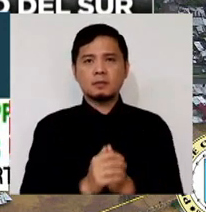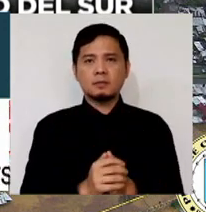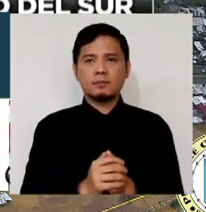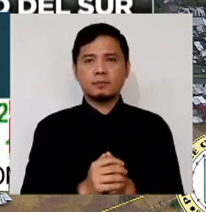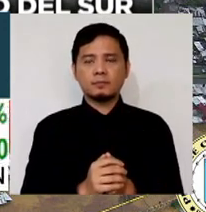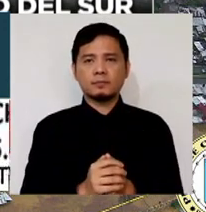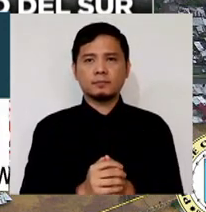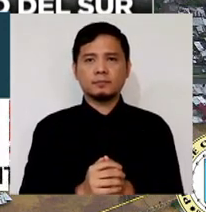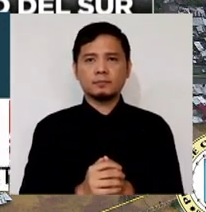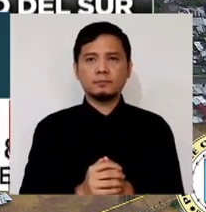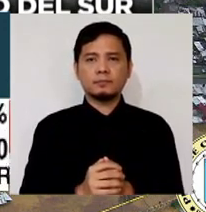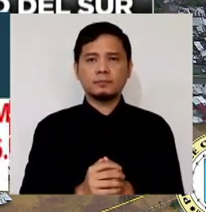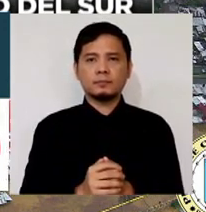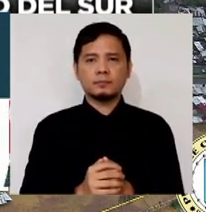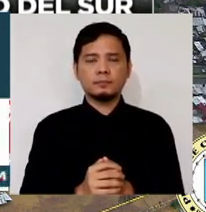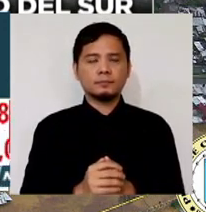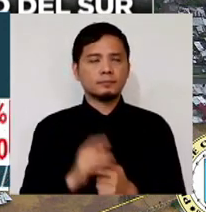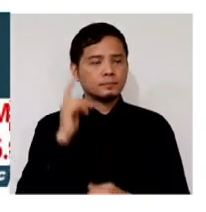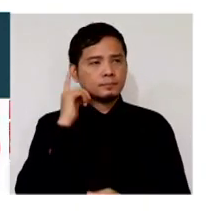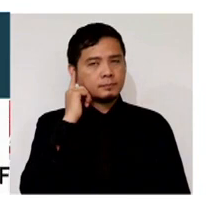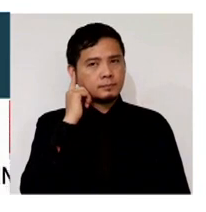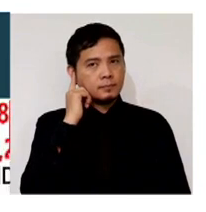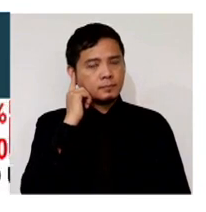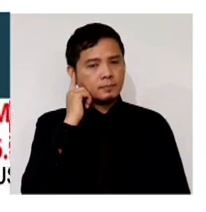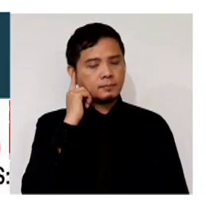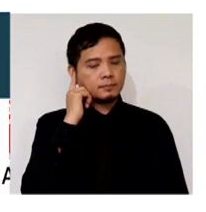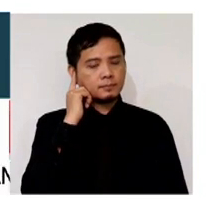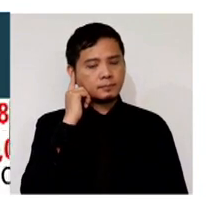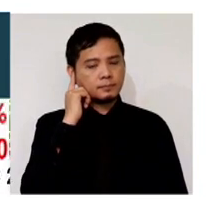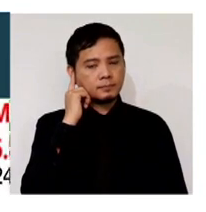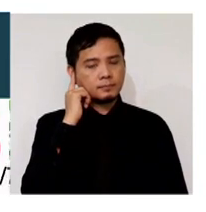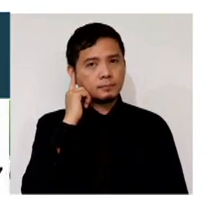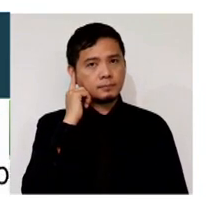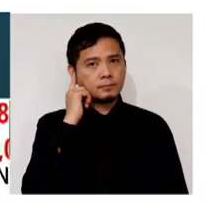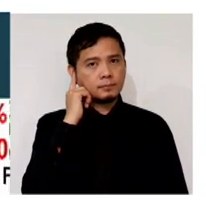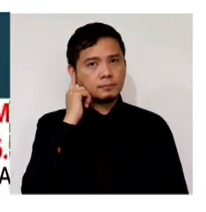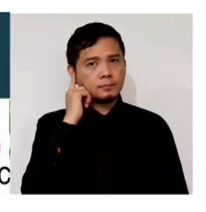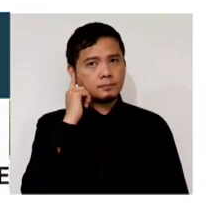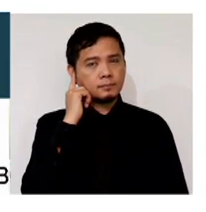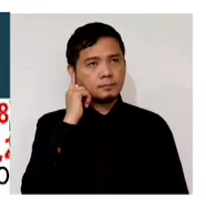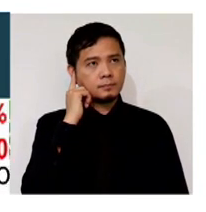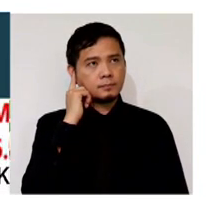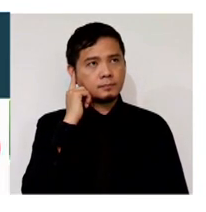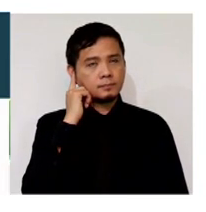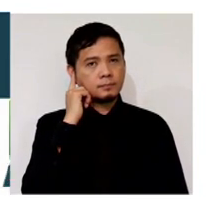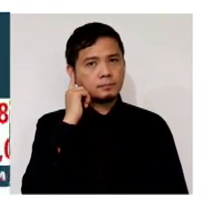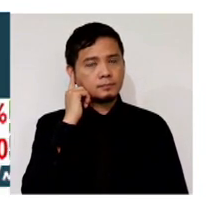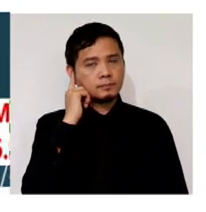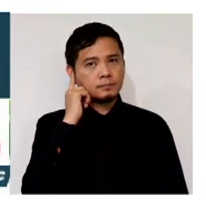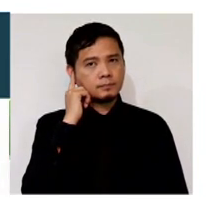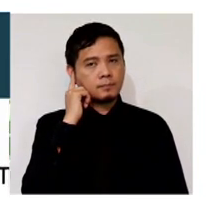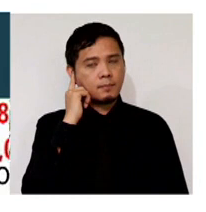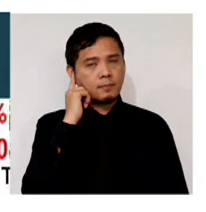calamity. Mm. Yung massive floods po, Governor, it was caused by a swollen river. Can you confirm to us that